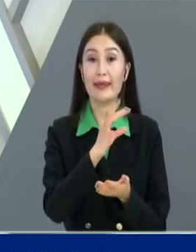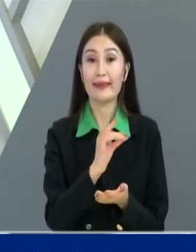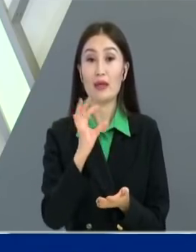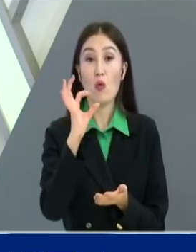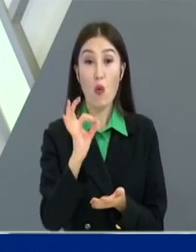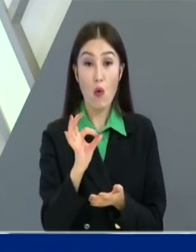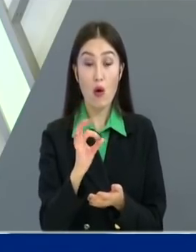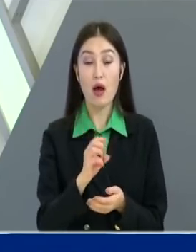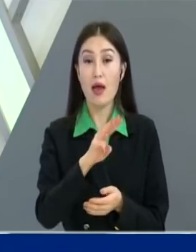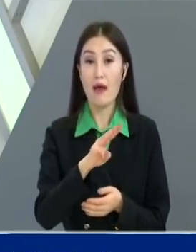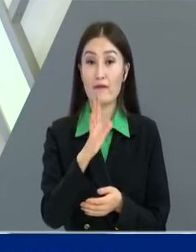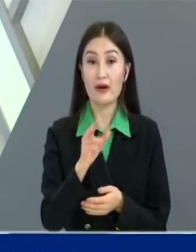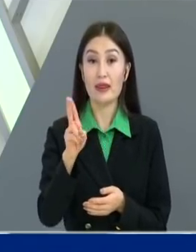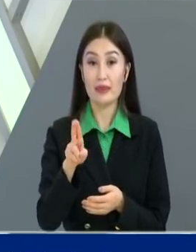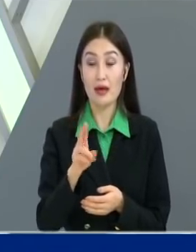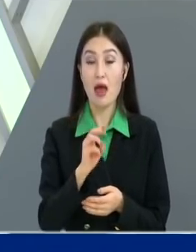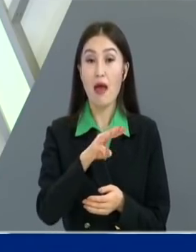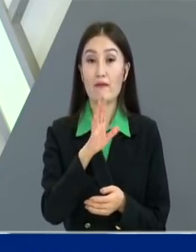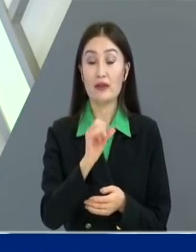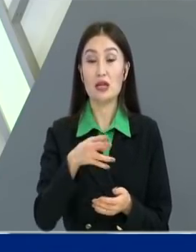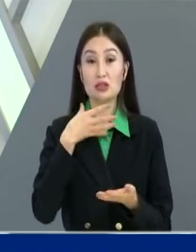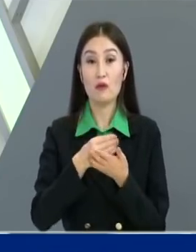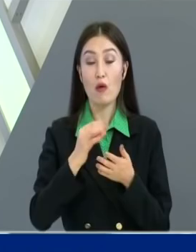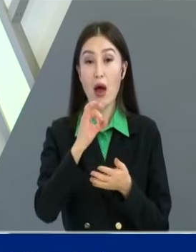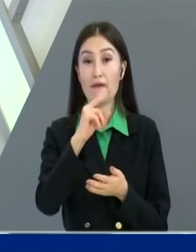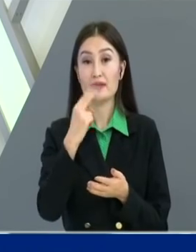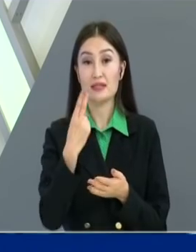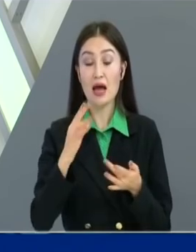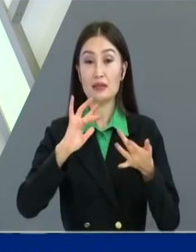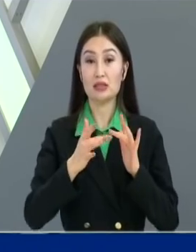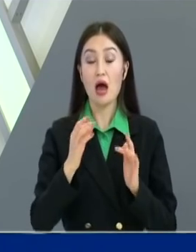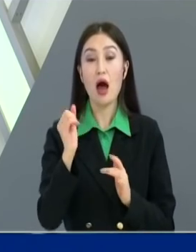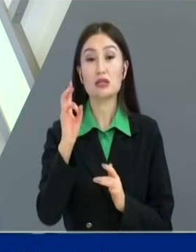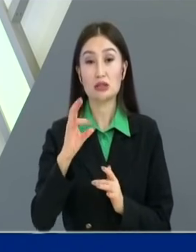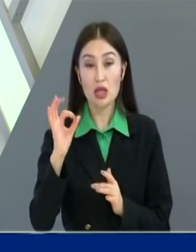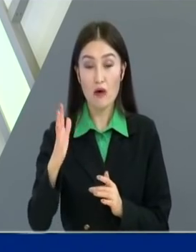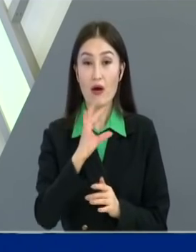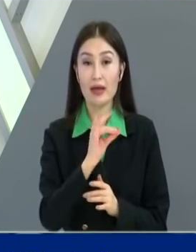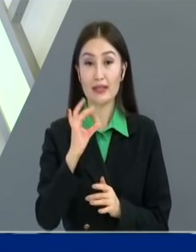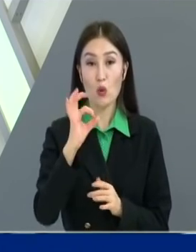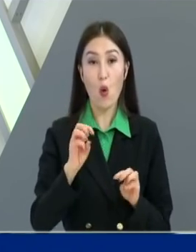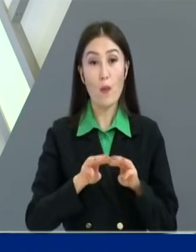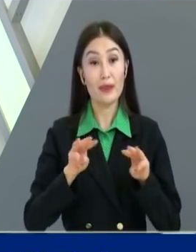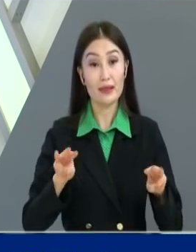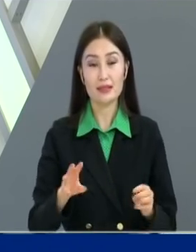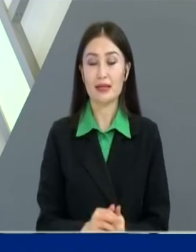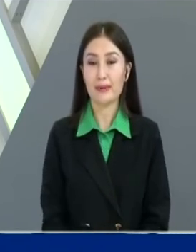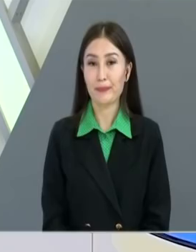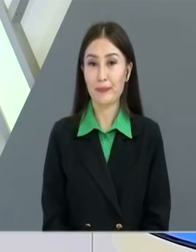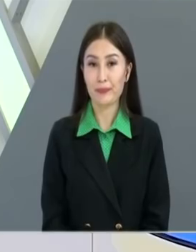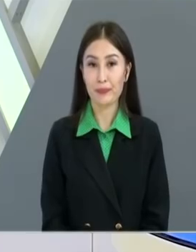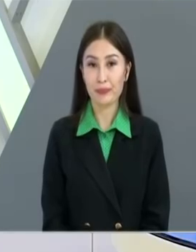исполняющего обязанности министра. МВД на своем официальном сайте также называет Асанова ИО министра.